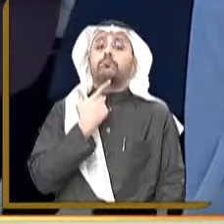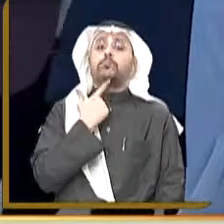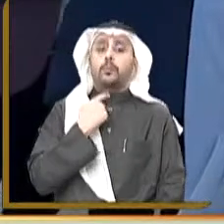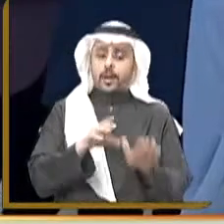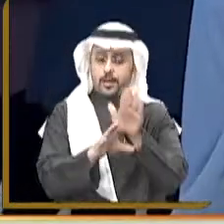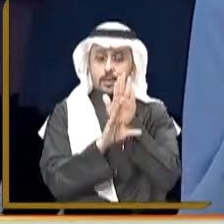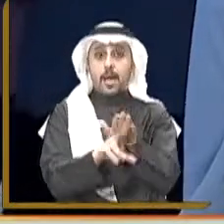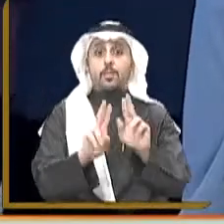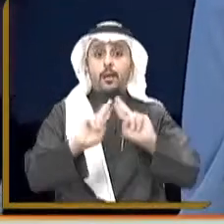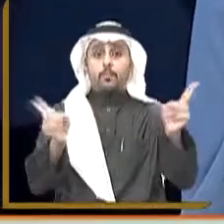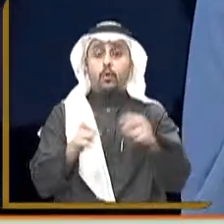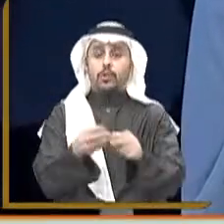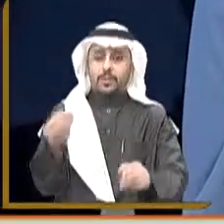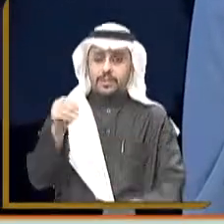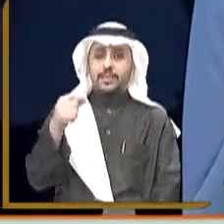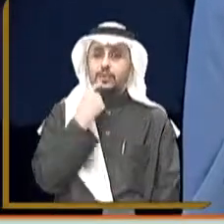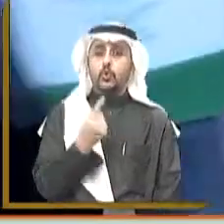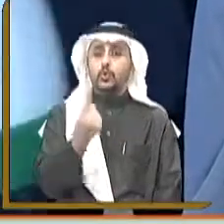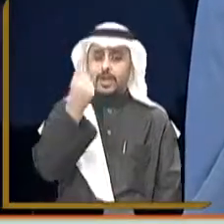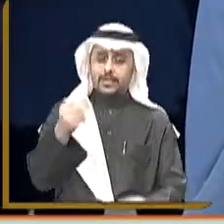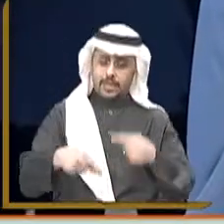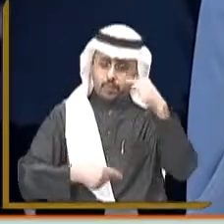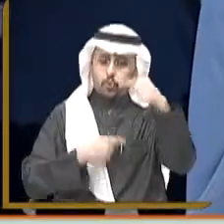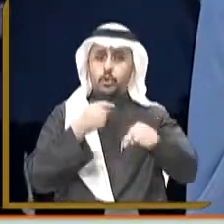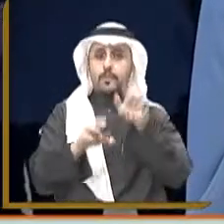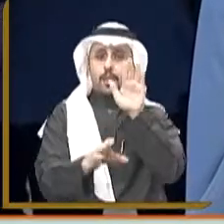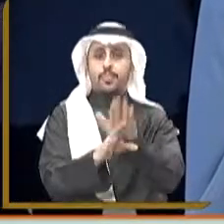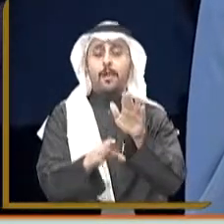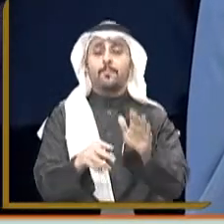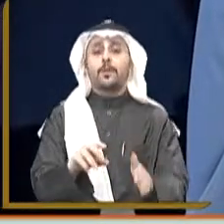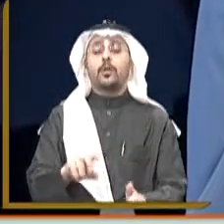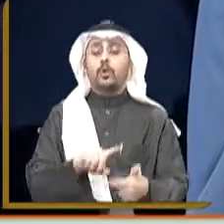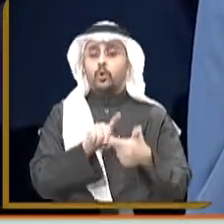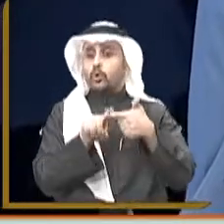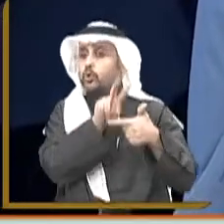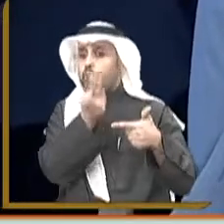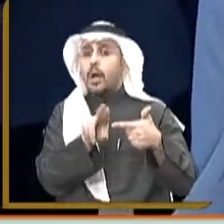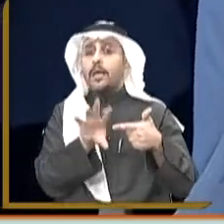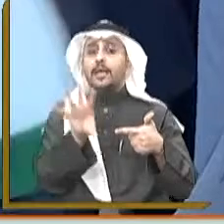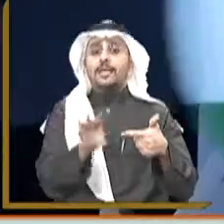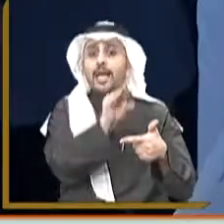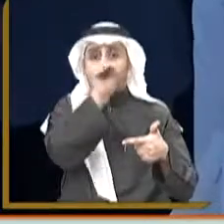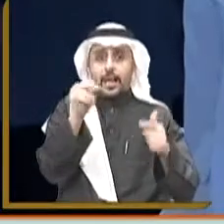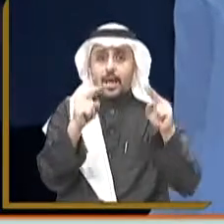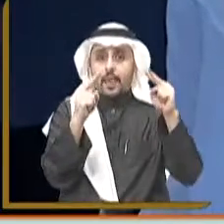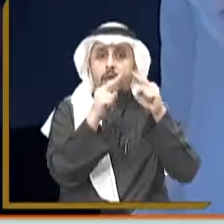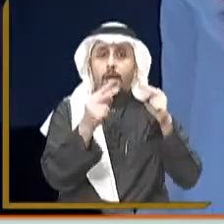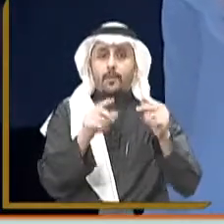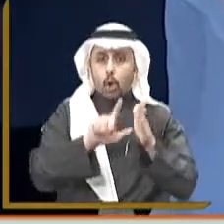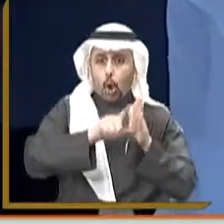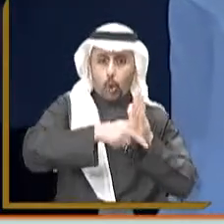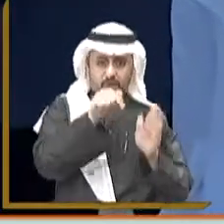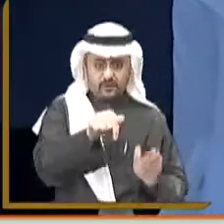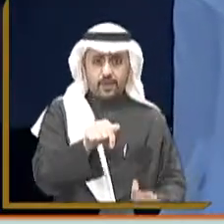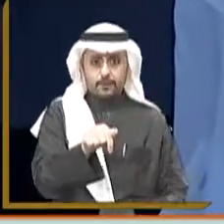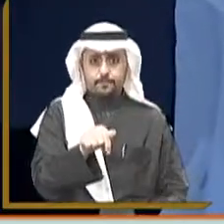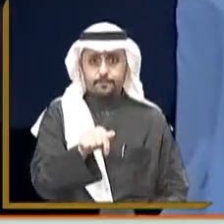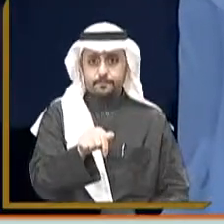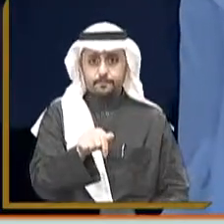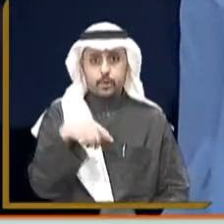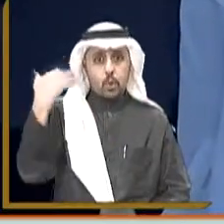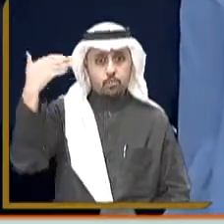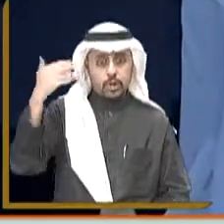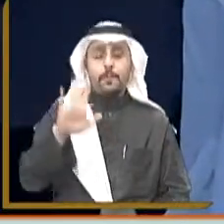المؤتمر من عام لعام إن شاء الله. ما هي الخطط الهيئة التوسعية القادمة؟ طبعا هيئة الربط